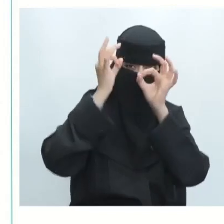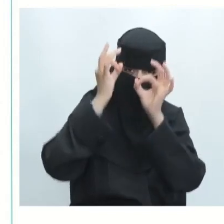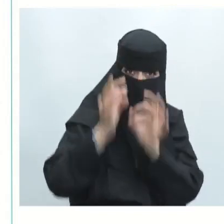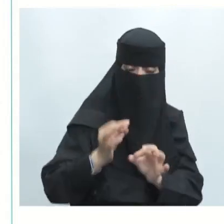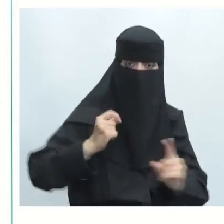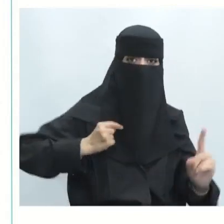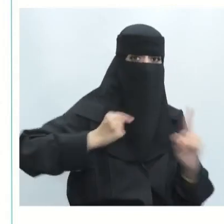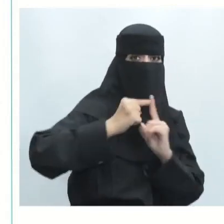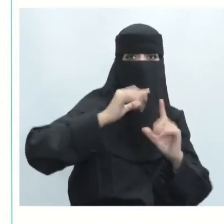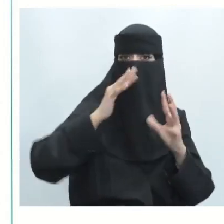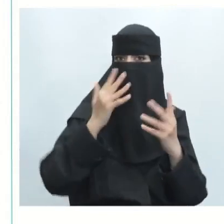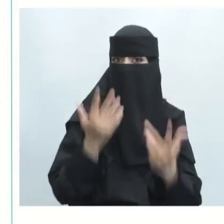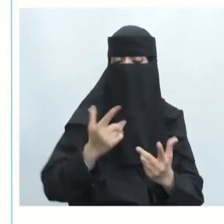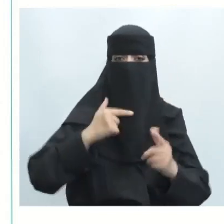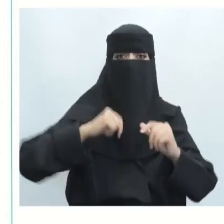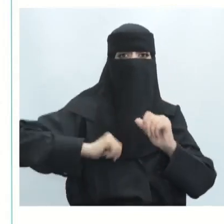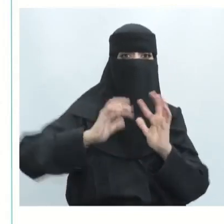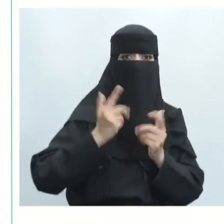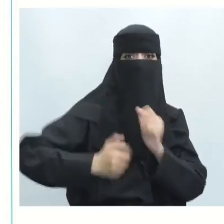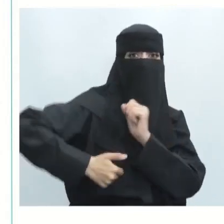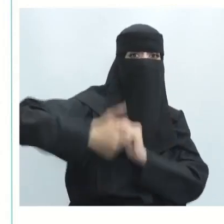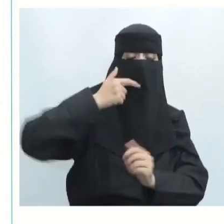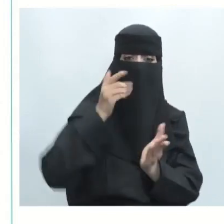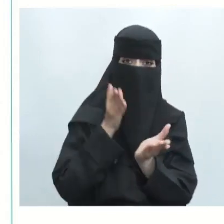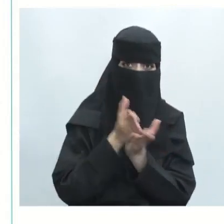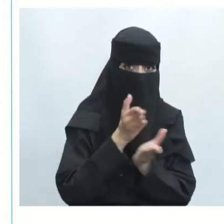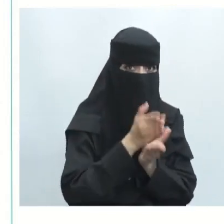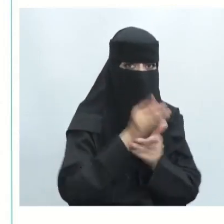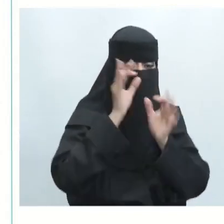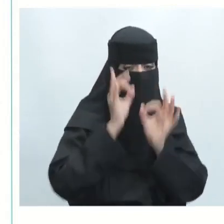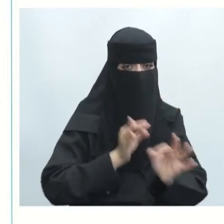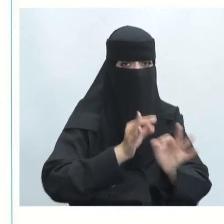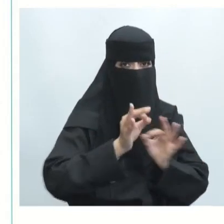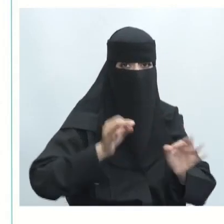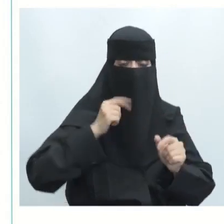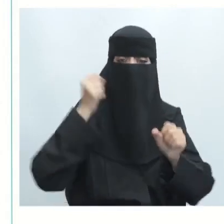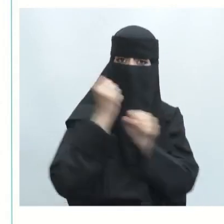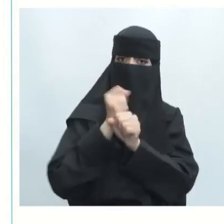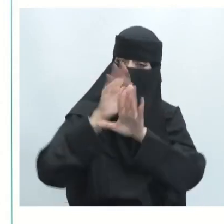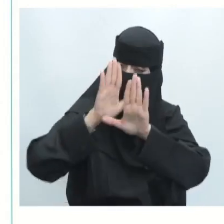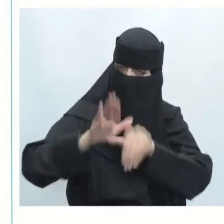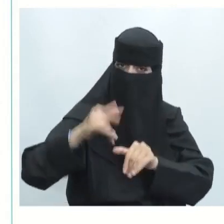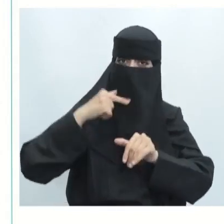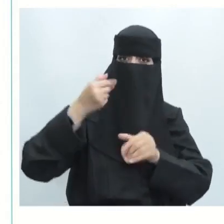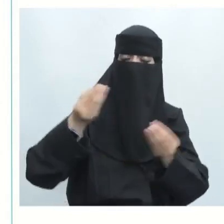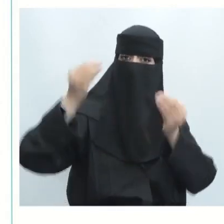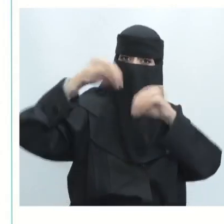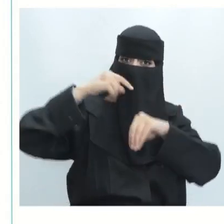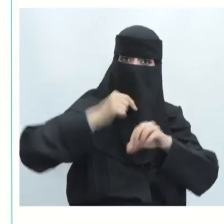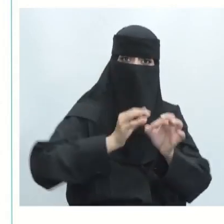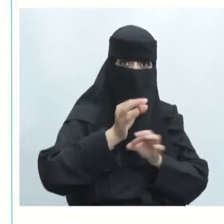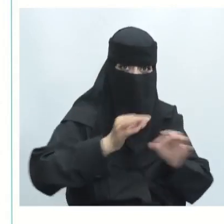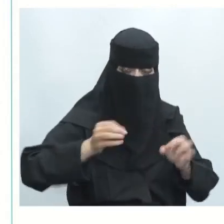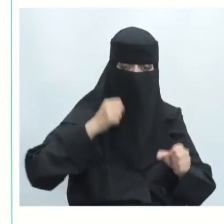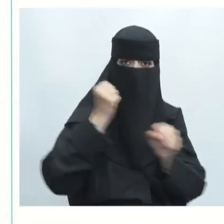واهدافه وكيفيه تحقيقه اذا اجراءات خطه العمل تحتوي على اجراءات وتعد خطه العمل